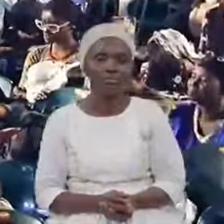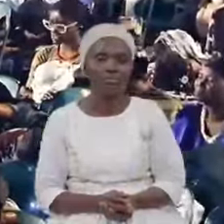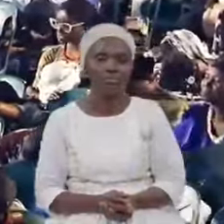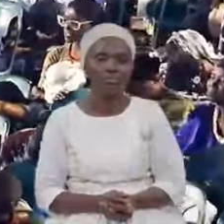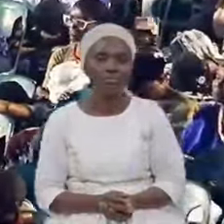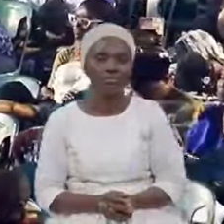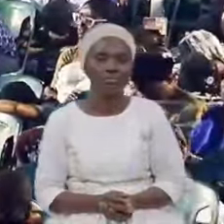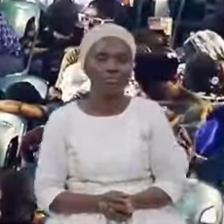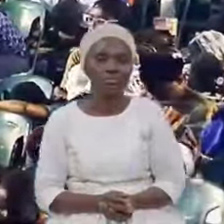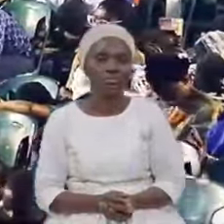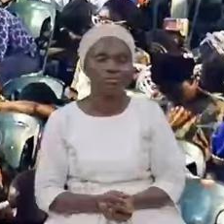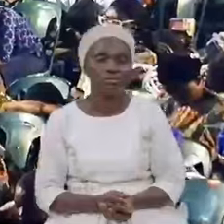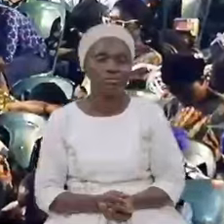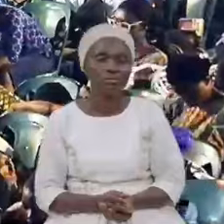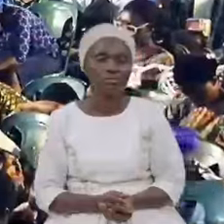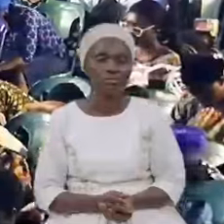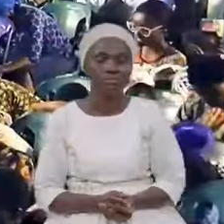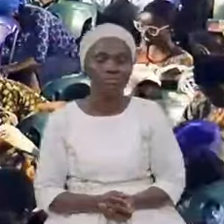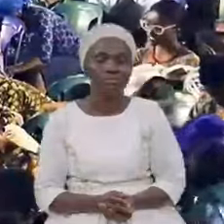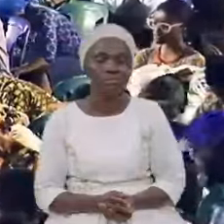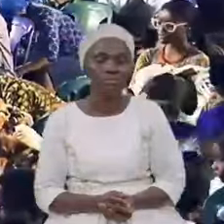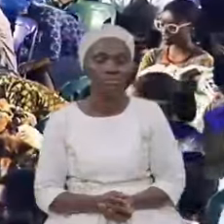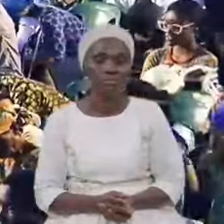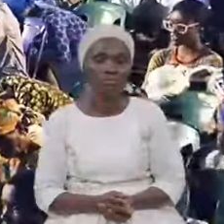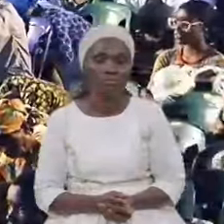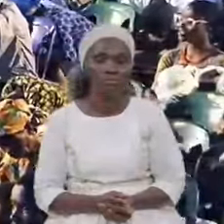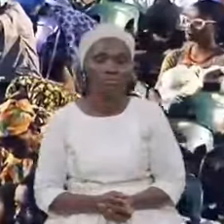votre pays d'où vous nous écrivez.